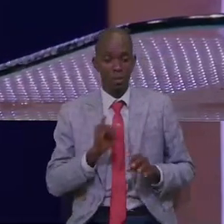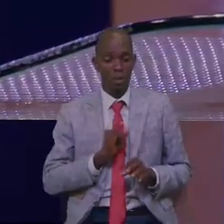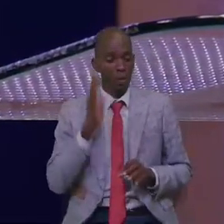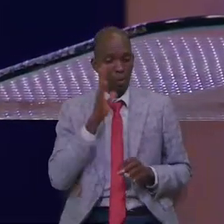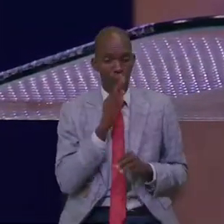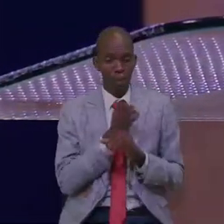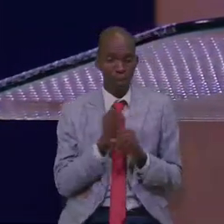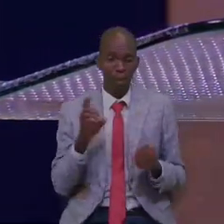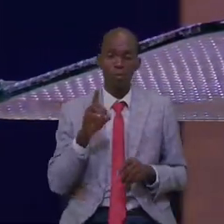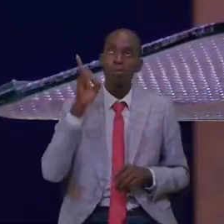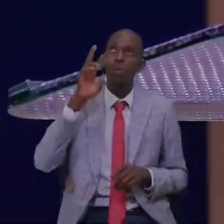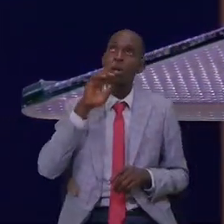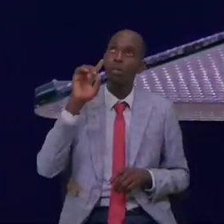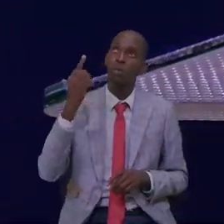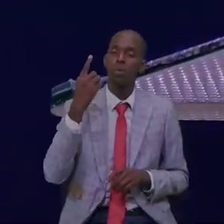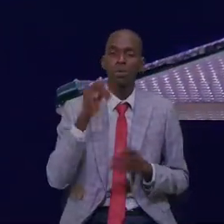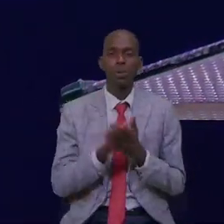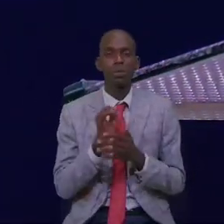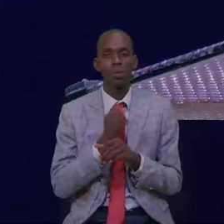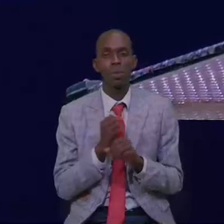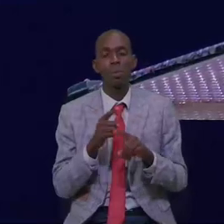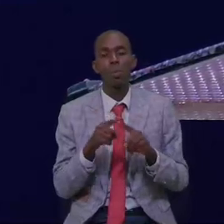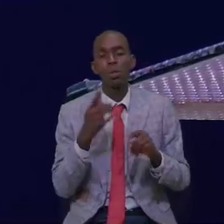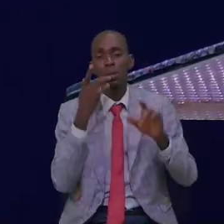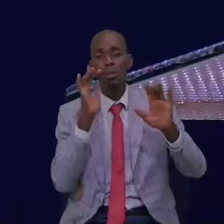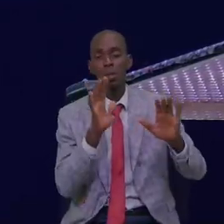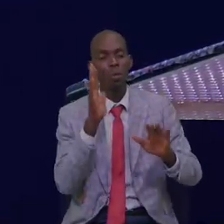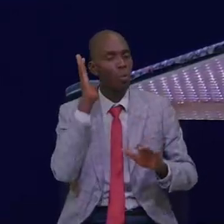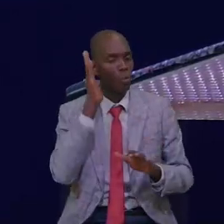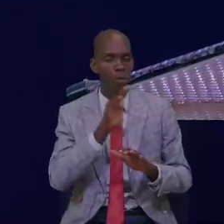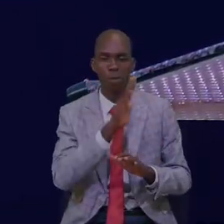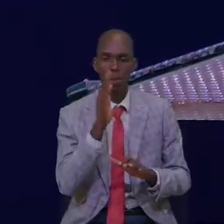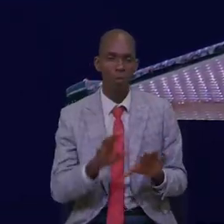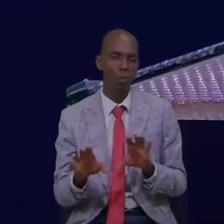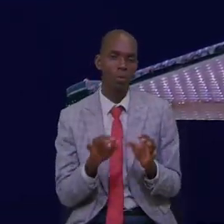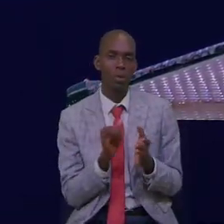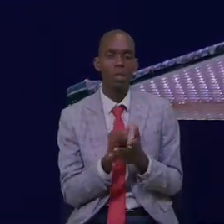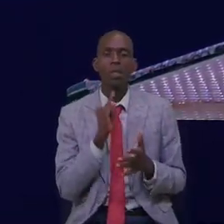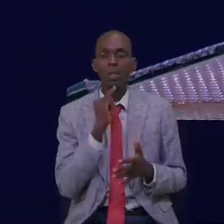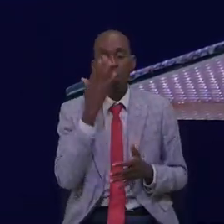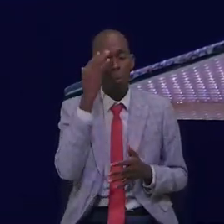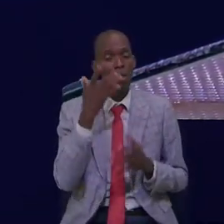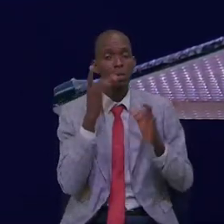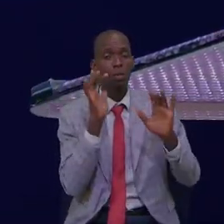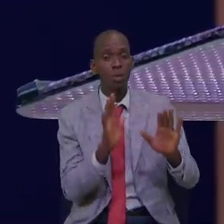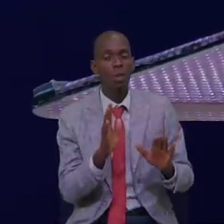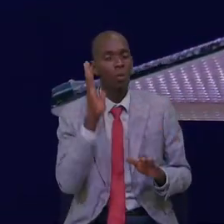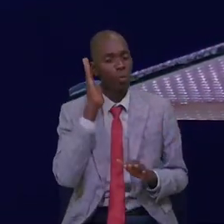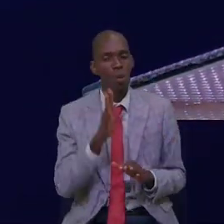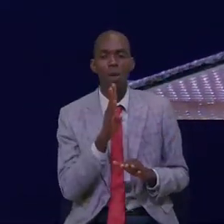vas me sauver. Mais le moqueur ne fera pas cela. C'est pourquoi ils seront perdus.